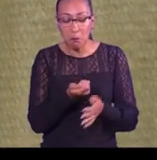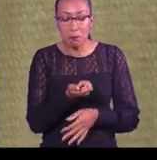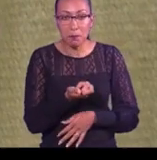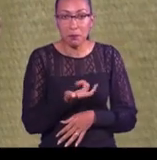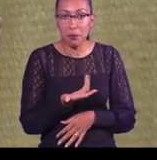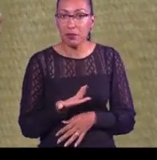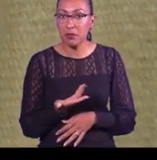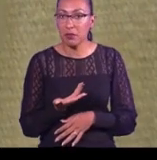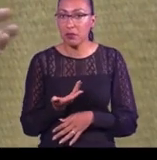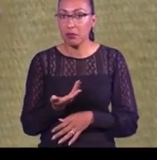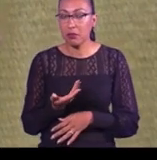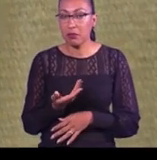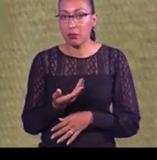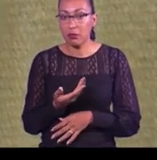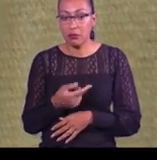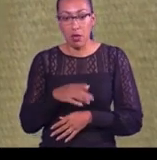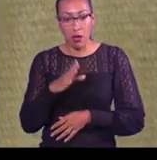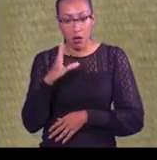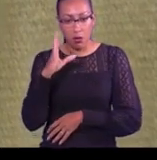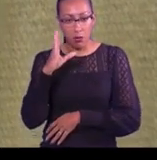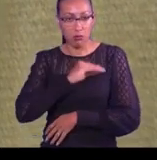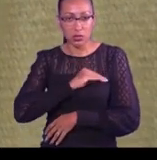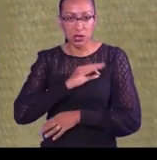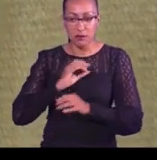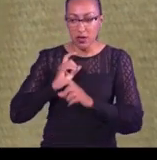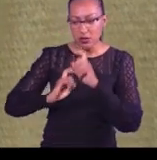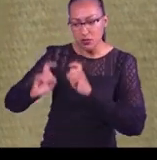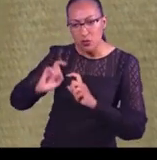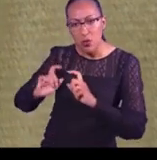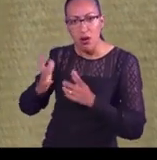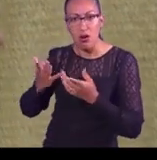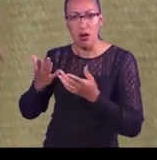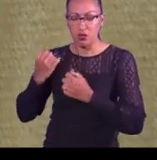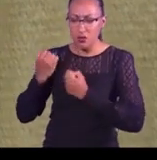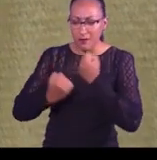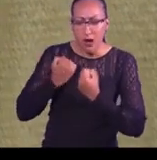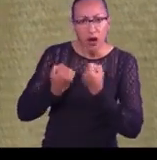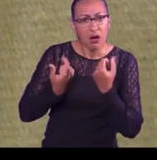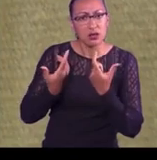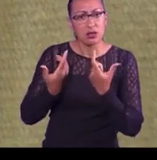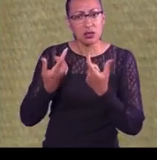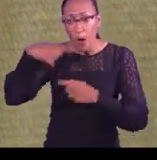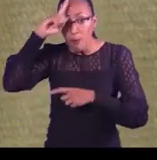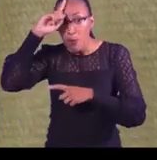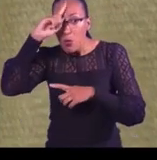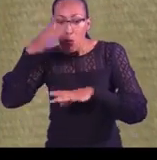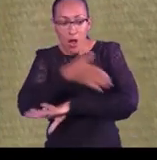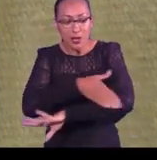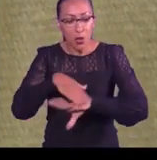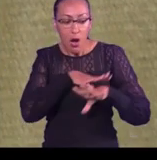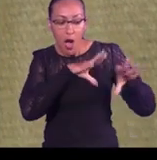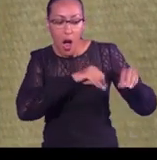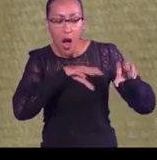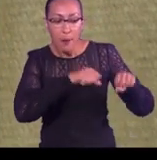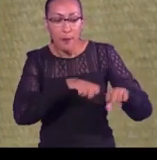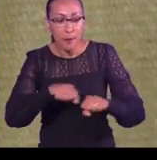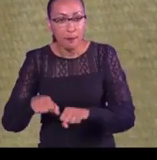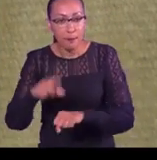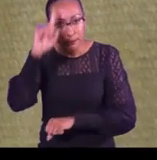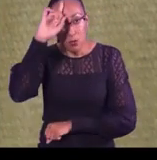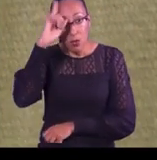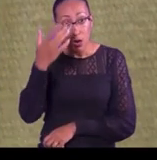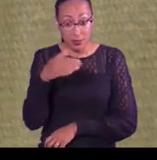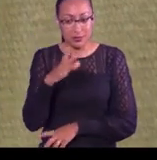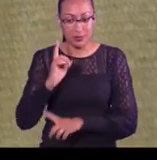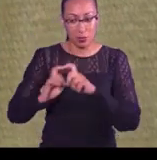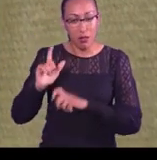compte de l'histoire et des souffrances séculaires qu'on a connues en occupant ce littoral, ces littoraux. Parce